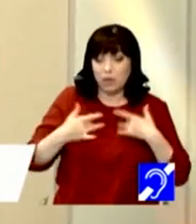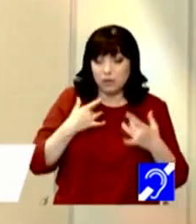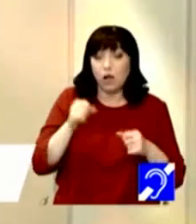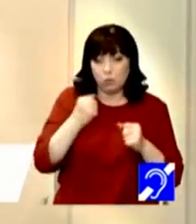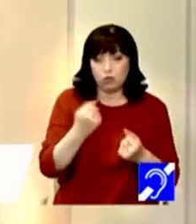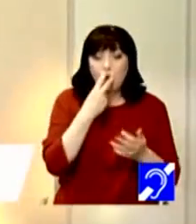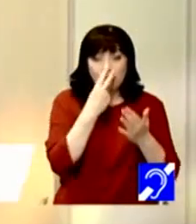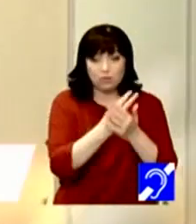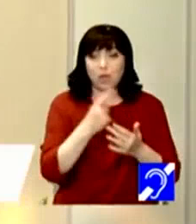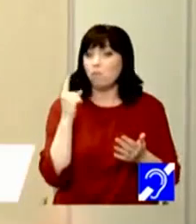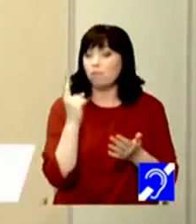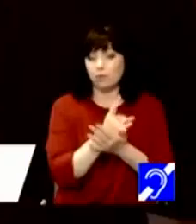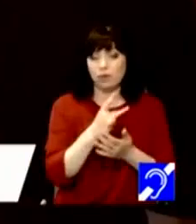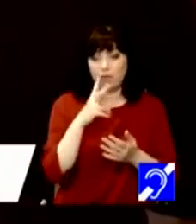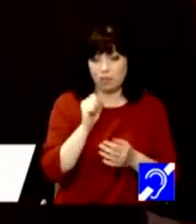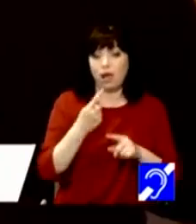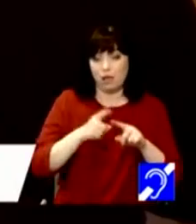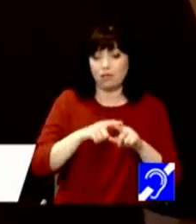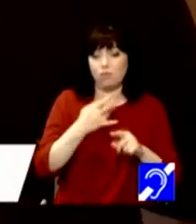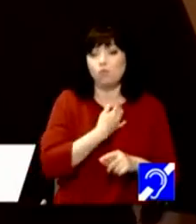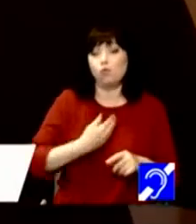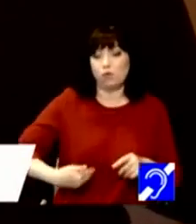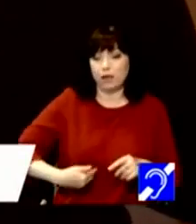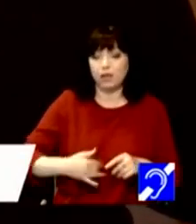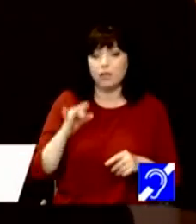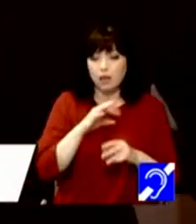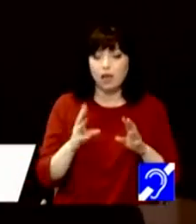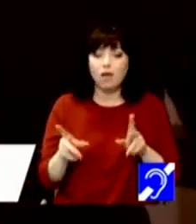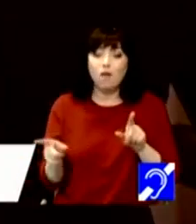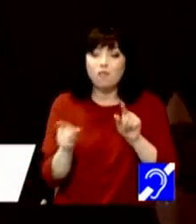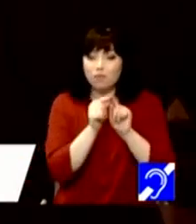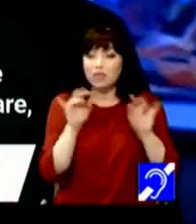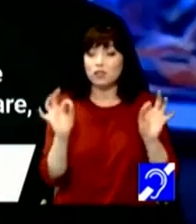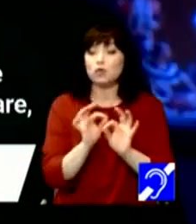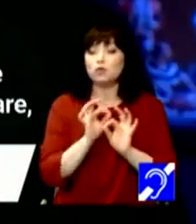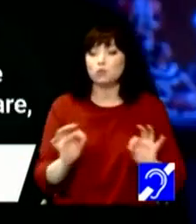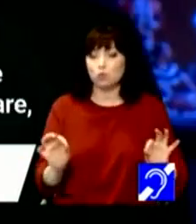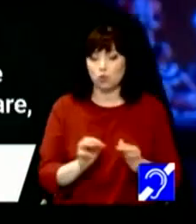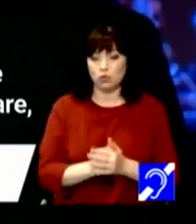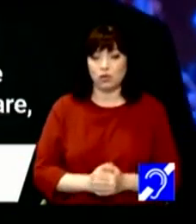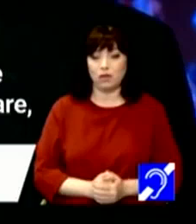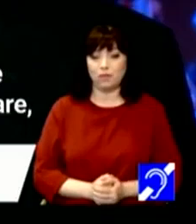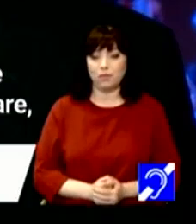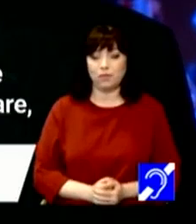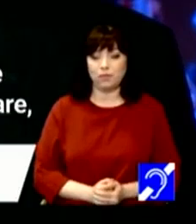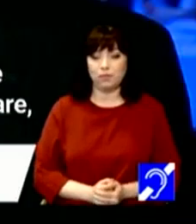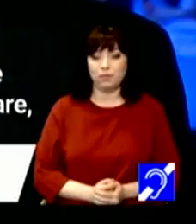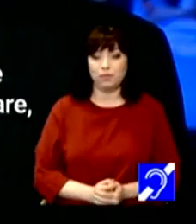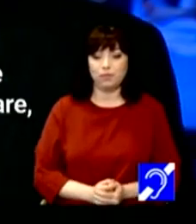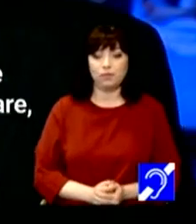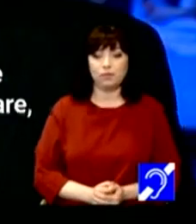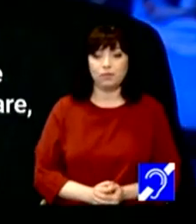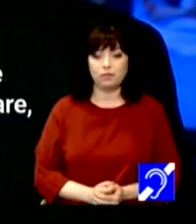în premieră la București, la Art Safari, și sunt acompaniate de muzica lui Manuel de Falla. Când Picasso